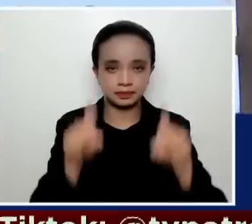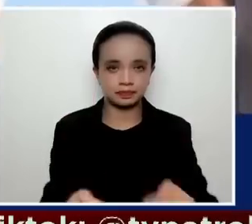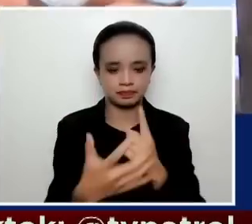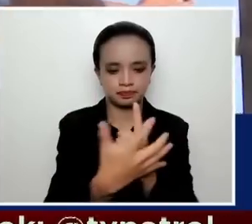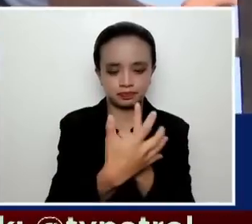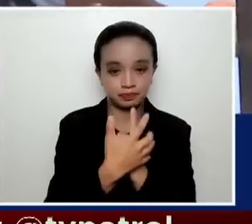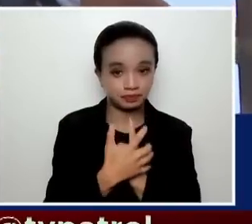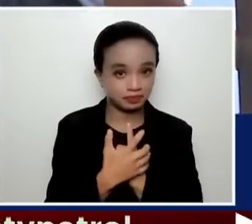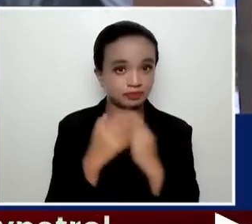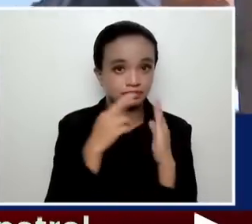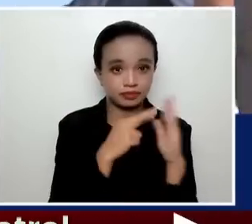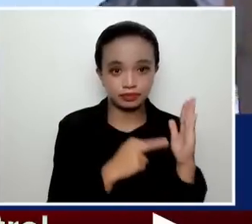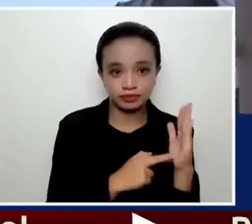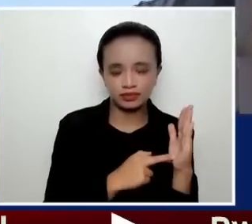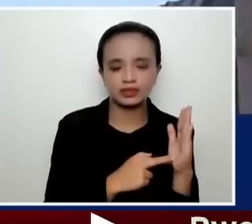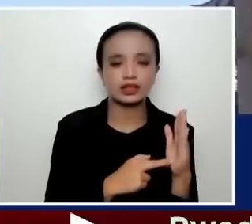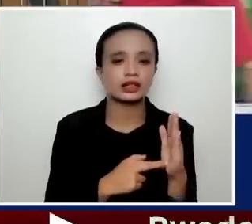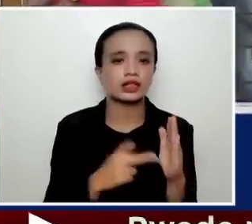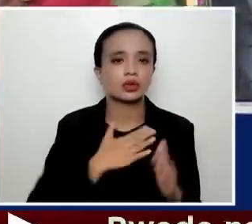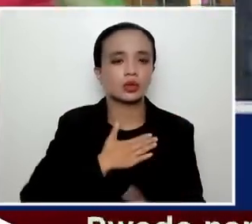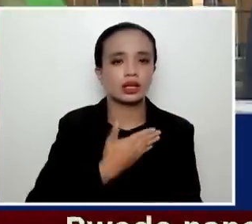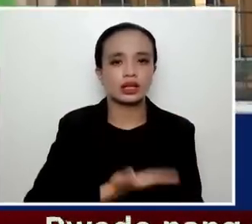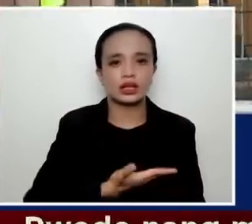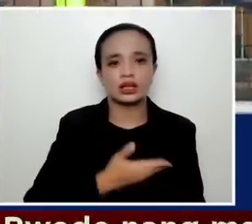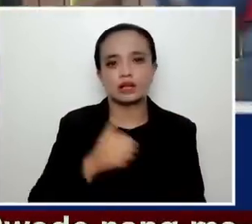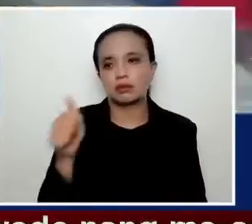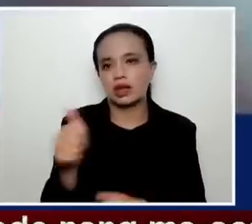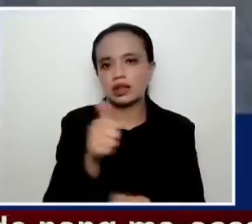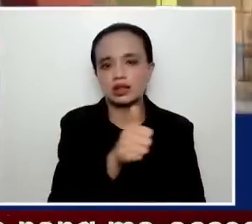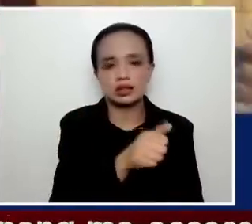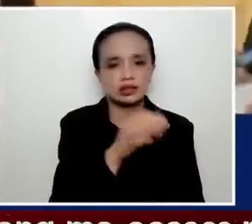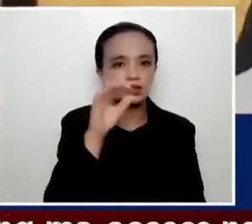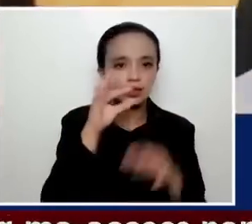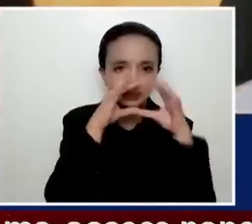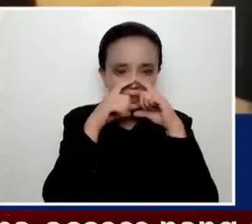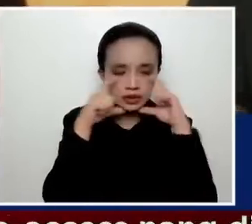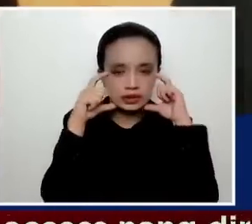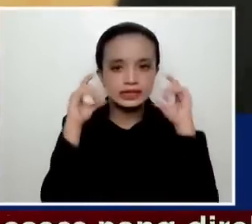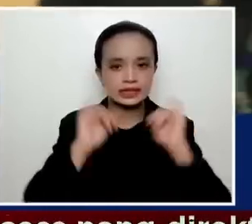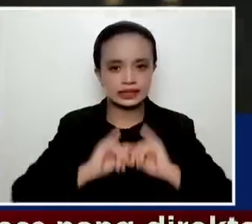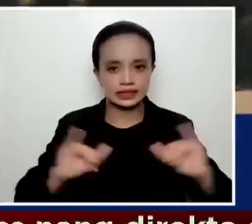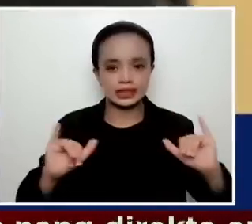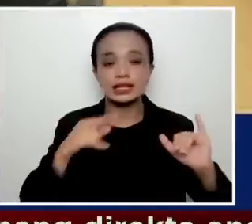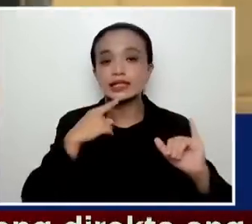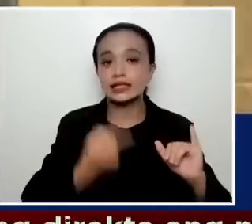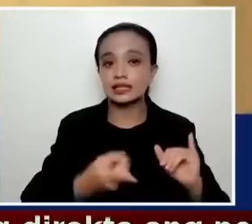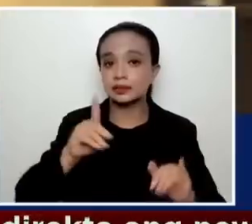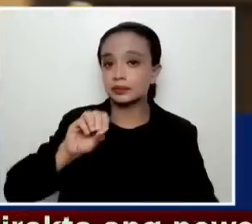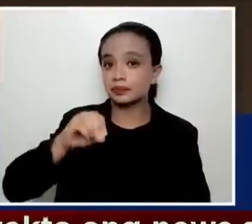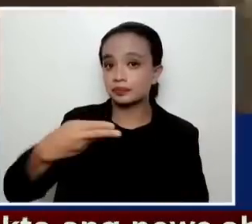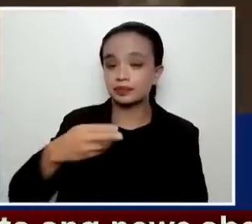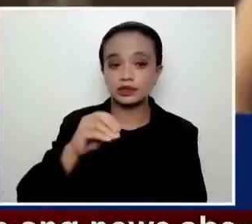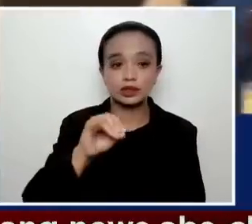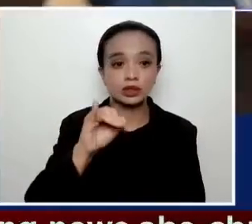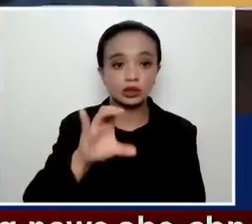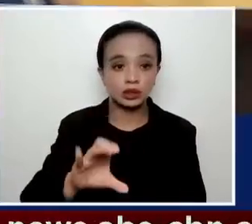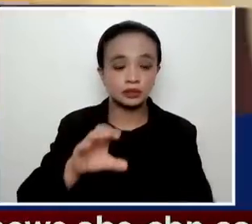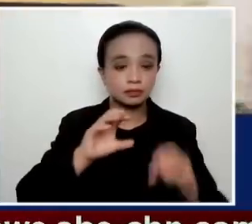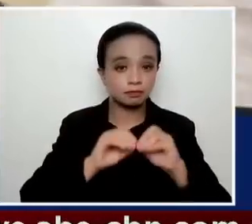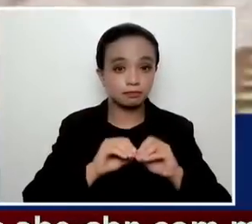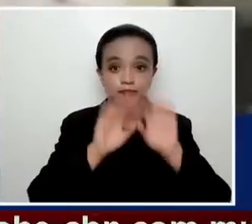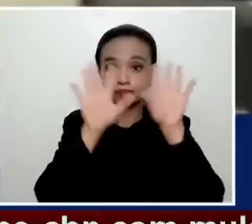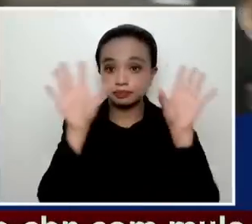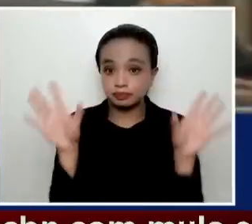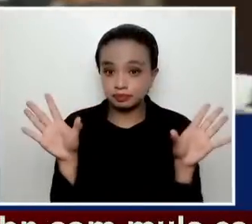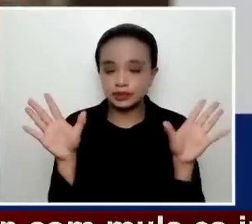at voluntaryong pagsusuot ng face mask ay umiiral pa rin. Nilinaw ni DOH Officer in Charge Maria Rosario Vergere,